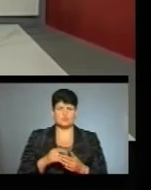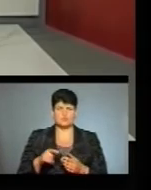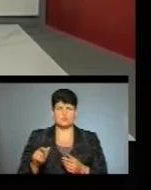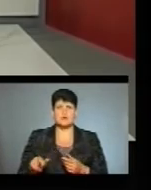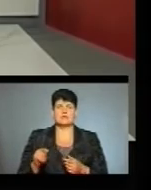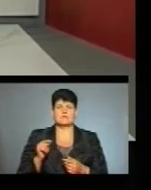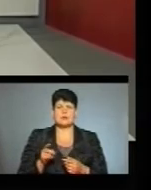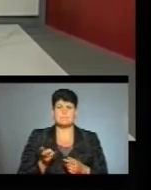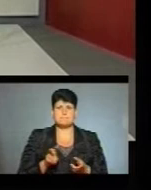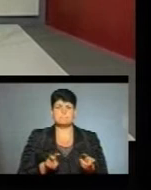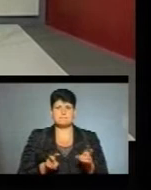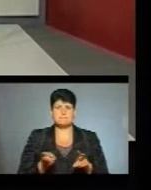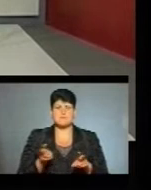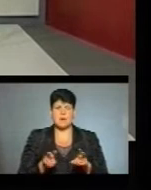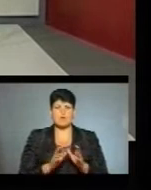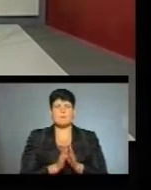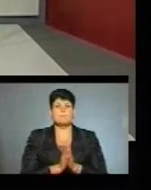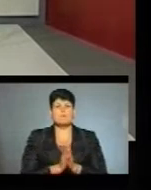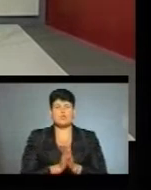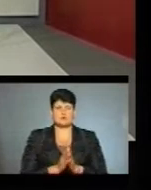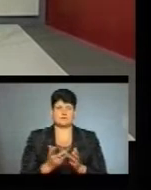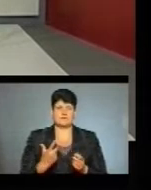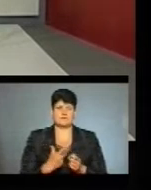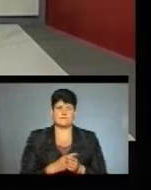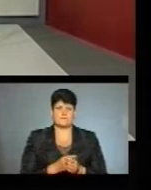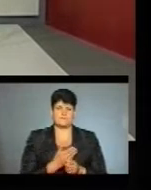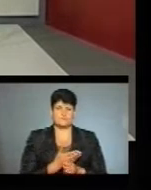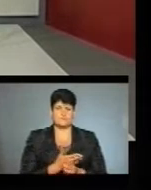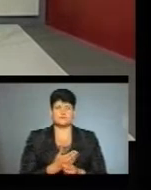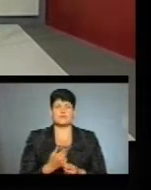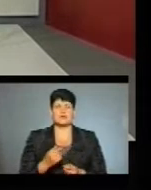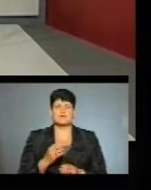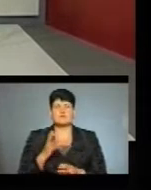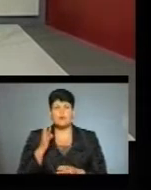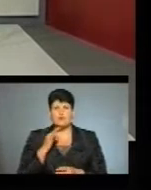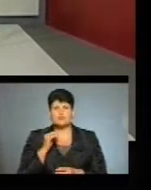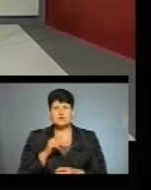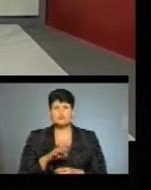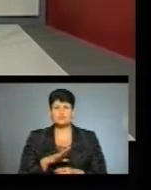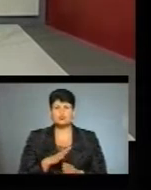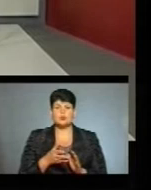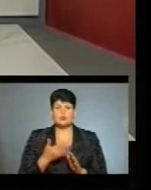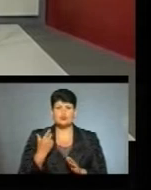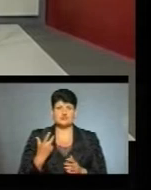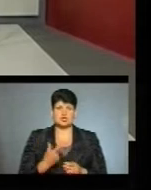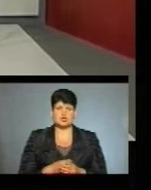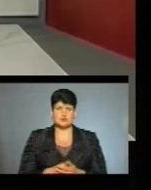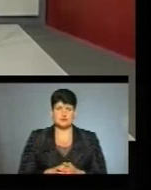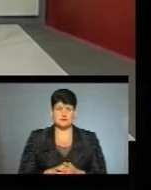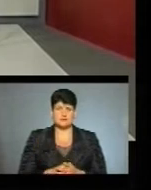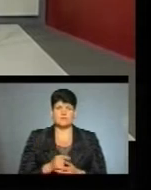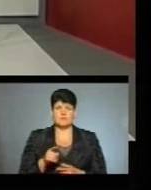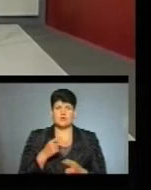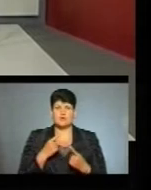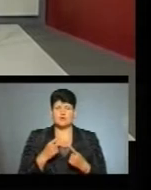вони приходять і просять провакцинувати їх, враховуючи те, що було пропущене щеплення. От ви говорили